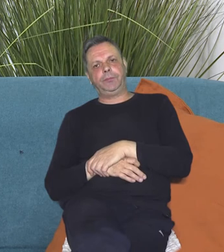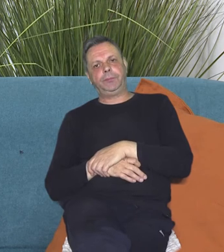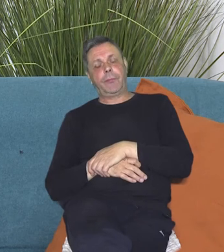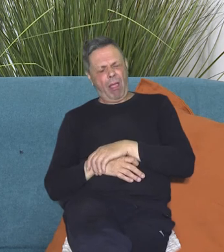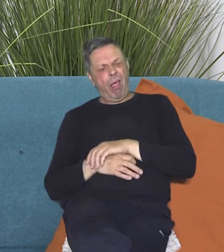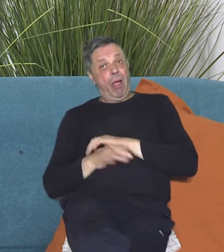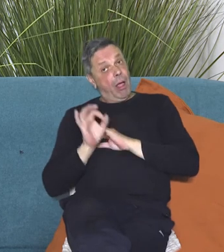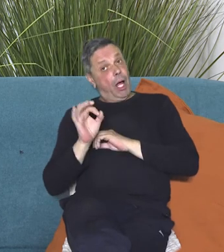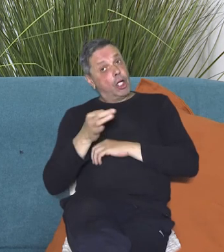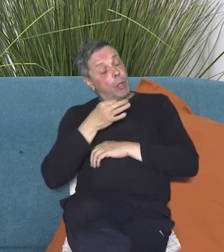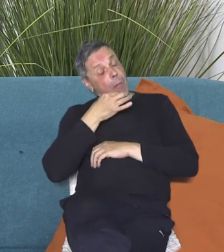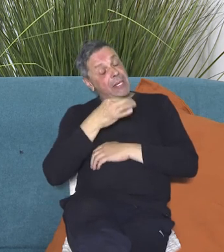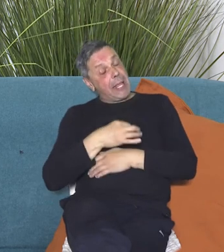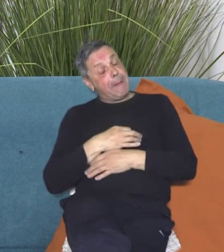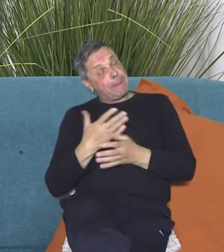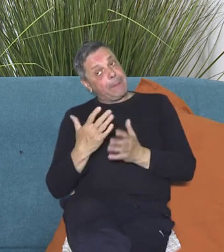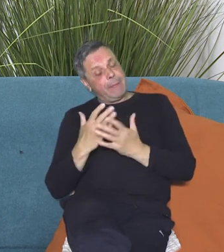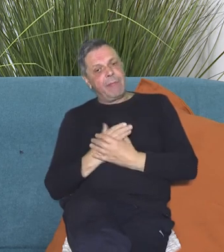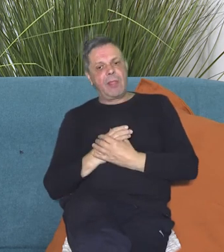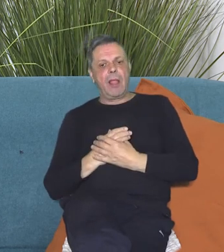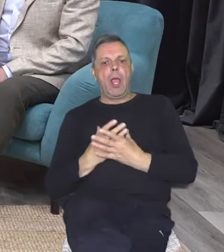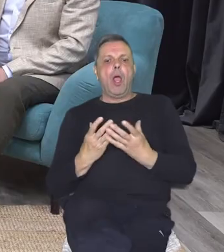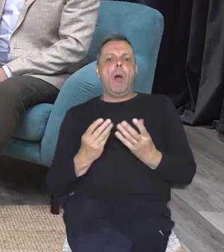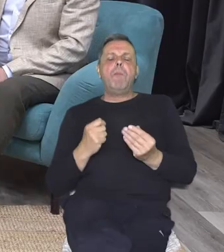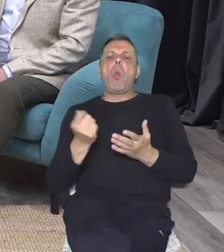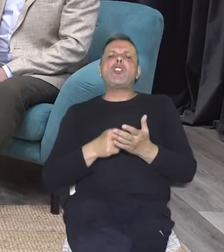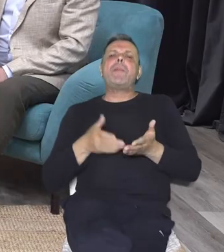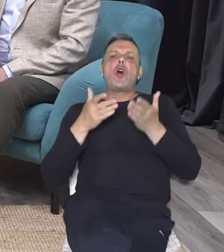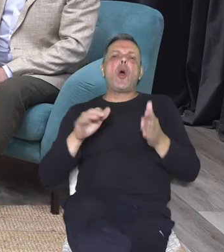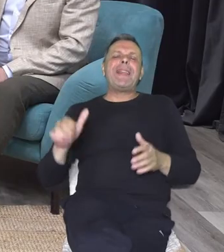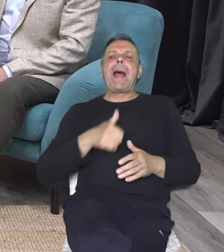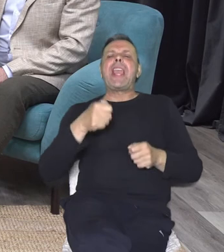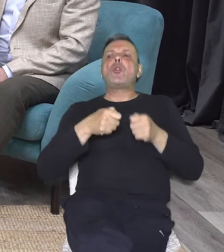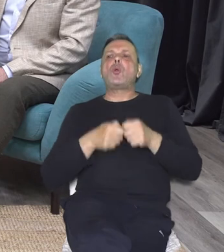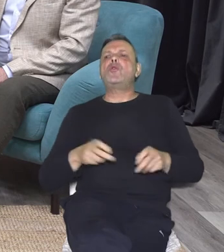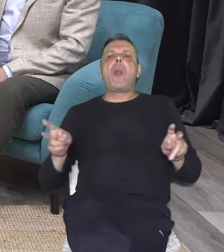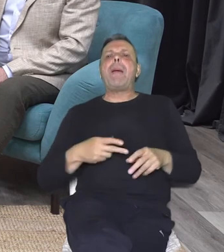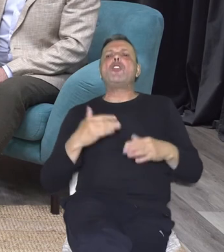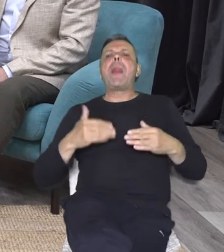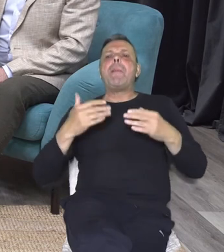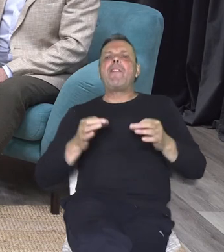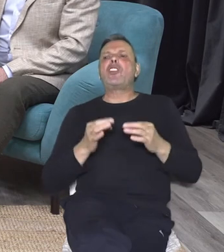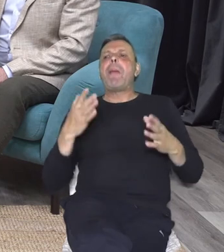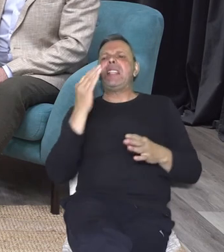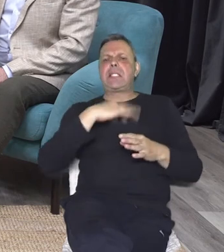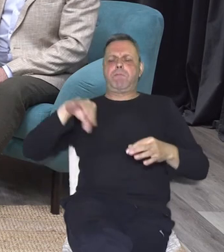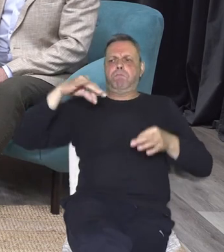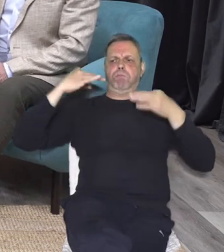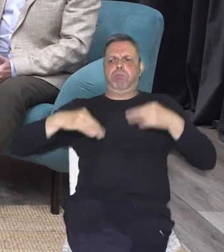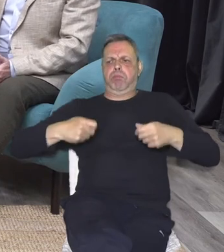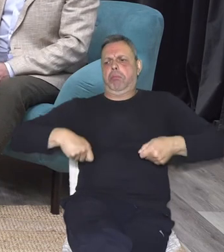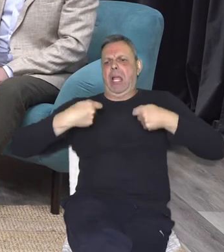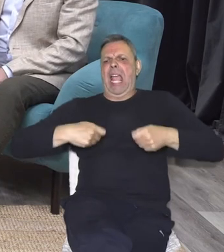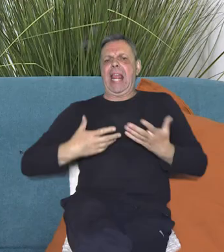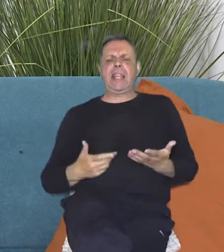Joj, ne znam, dobro pitanje. Dobro pitanje. Mislim, jako puno se piše o tome da ni jedno društvo ne može napredovati bez elite.